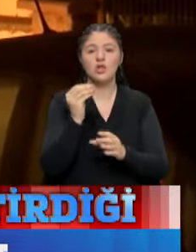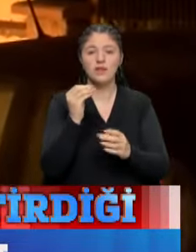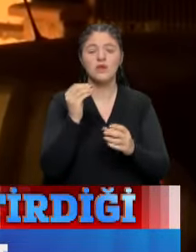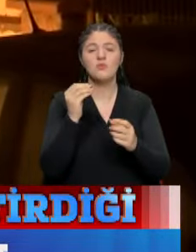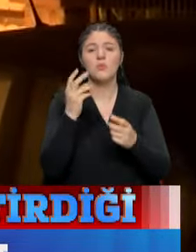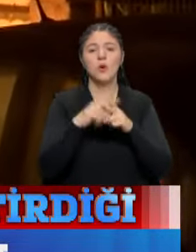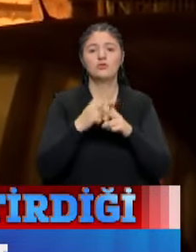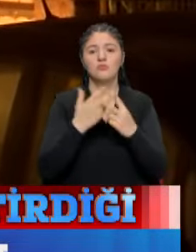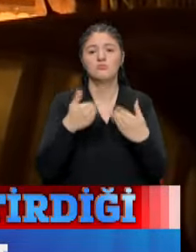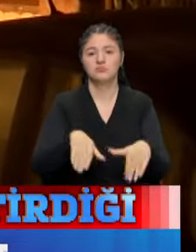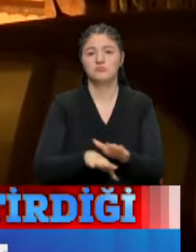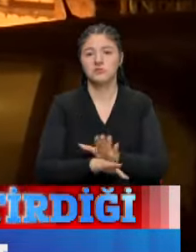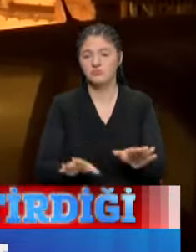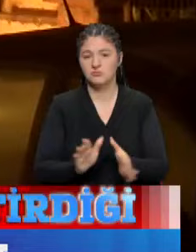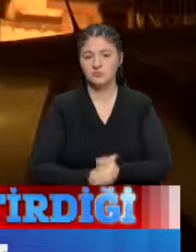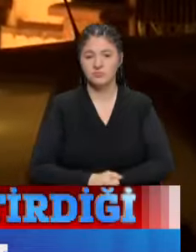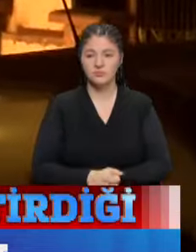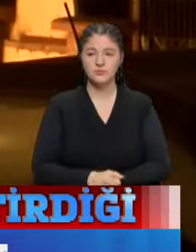önledi.